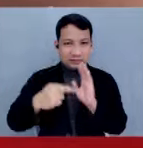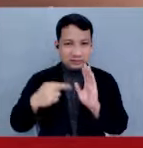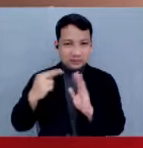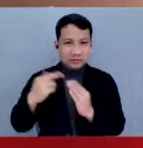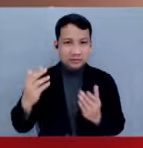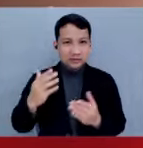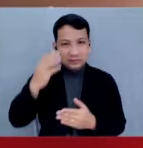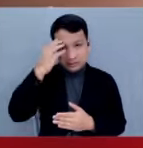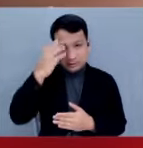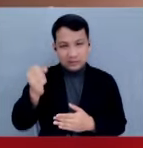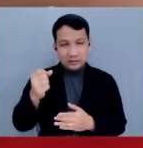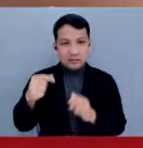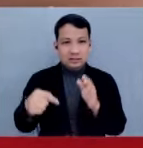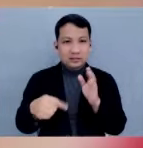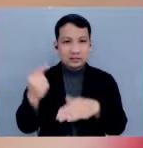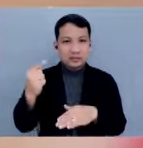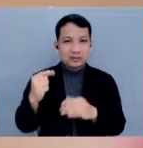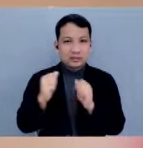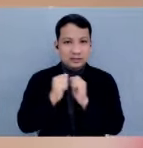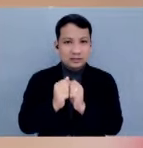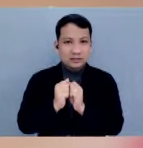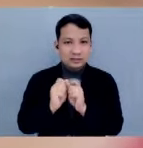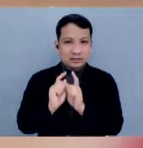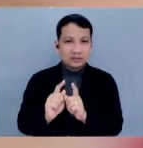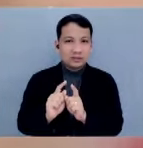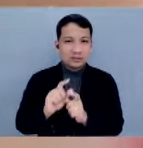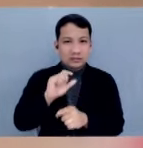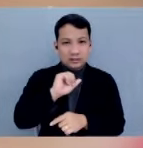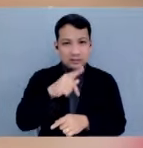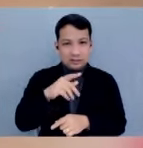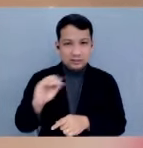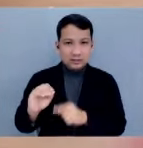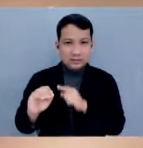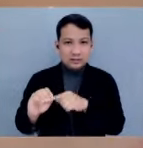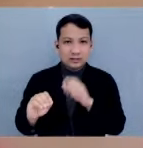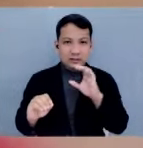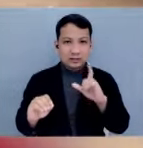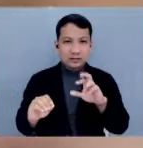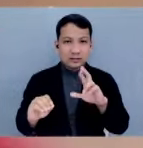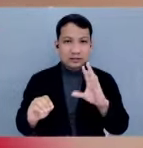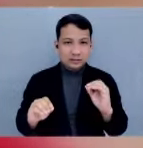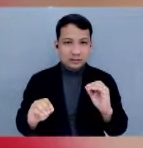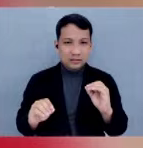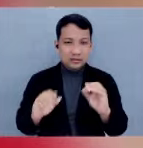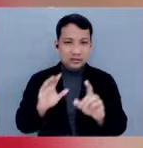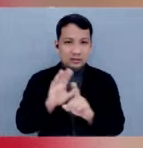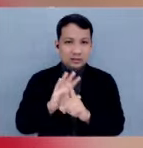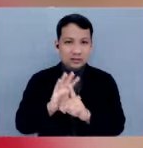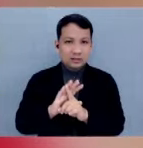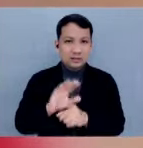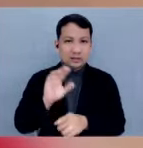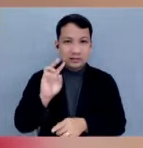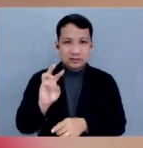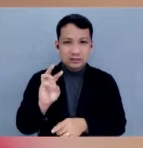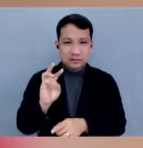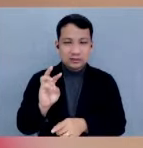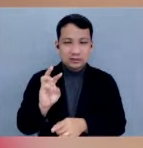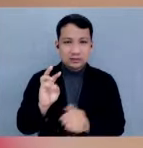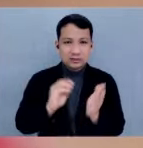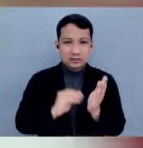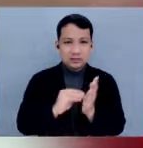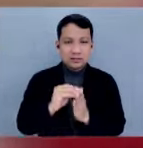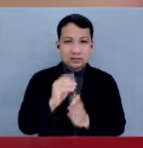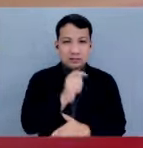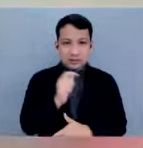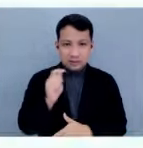Kung minsan, kabonding niya sa videos ang kanyang apo na si Claro. Umaabot na sa 60 million views sa TikTok videos